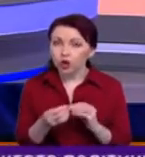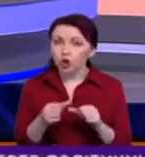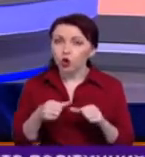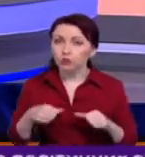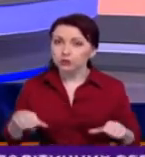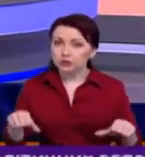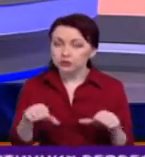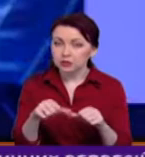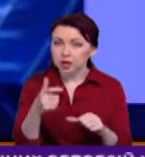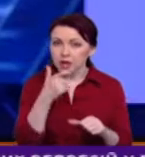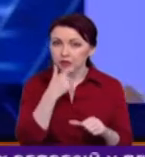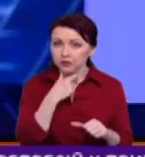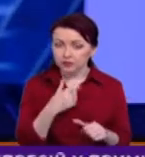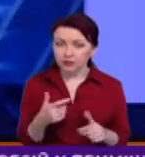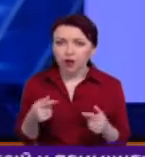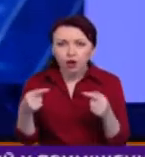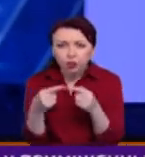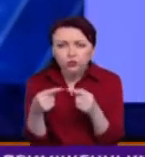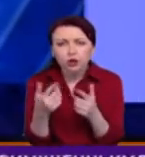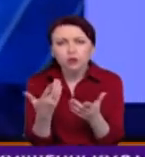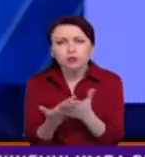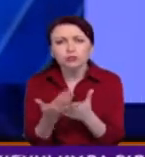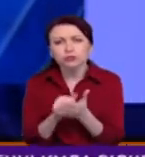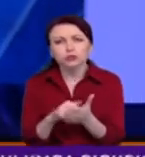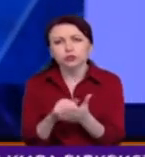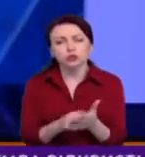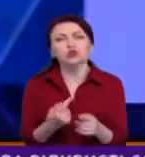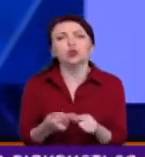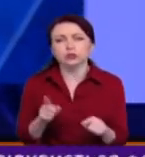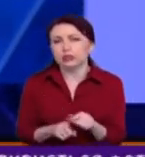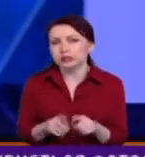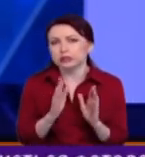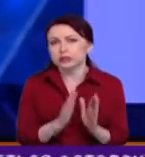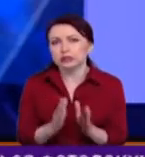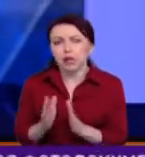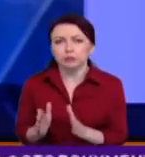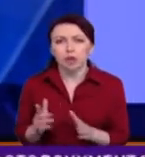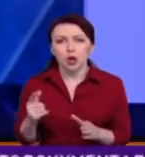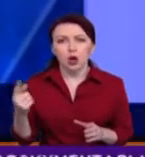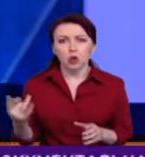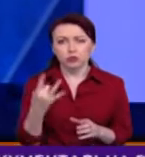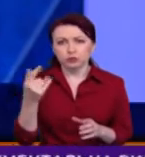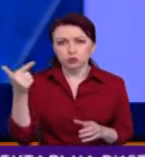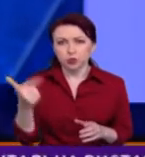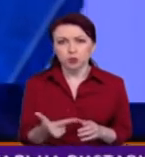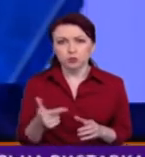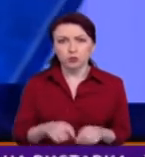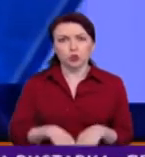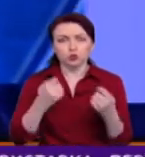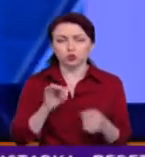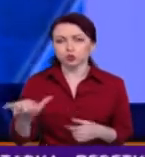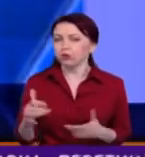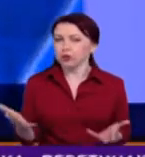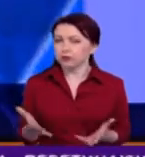б цікаво почути... Так. Конкретизацію, так? Конкретизацію, це перше. Що це за системні одноразові грубі порушення? І було б